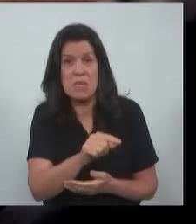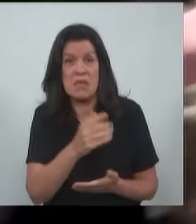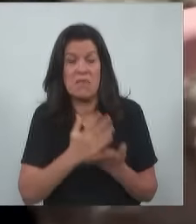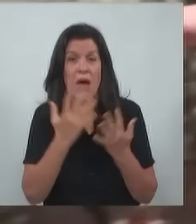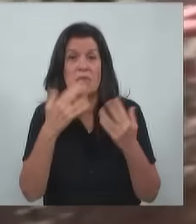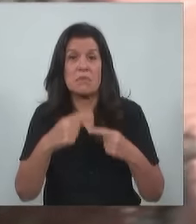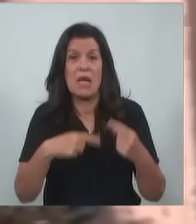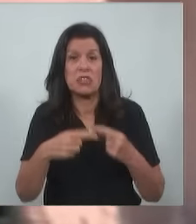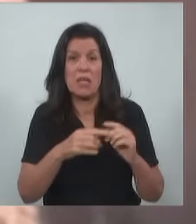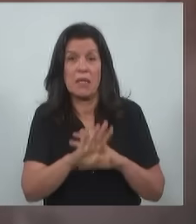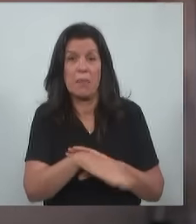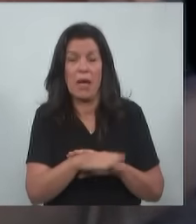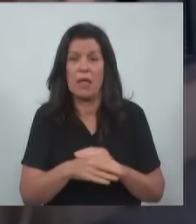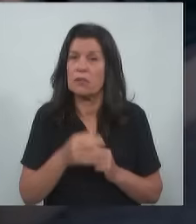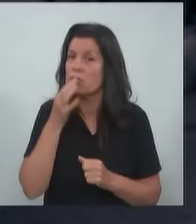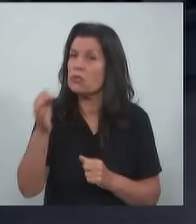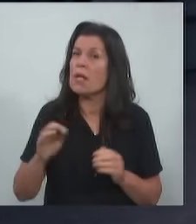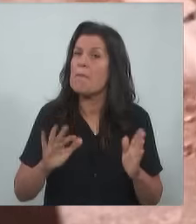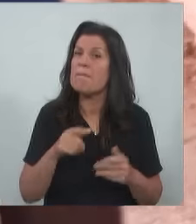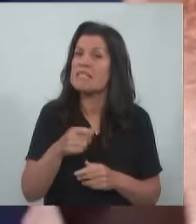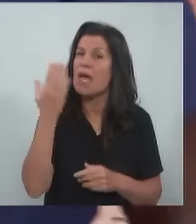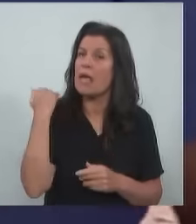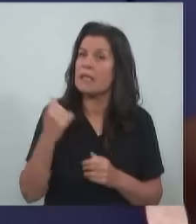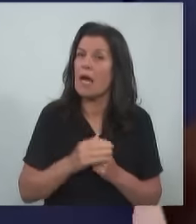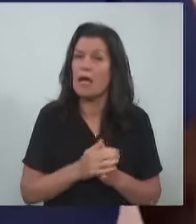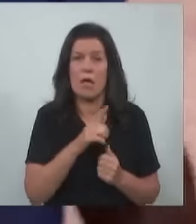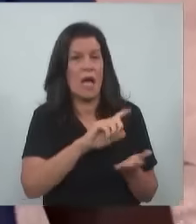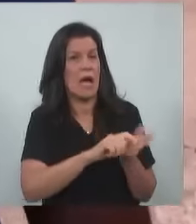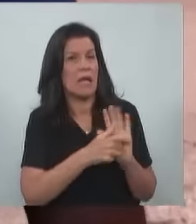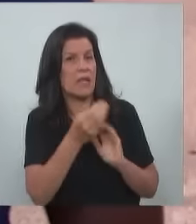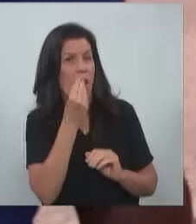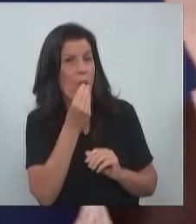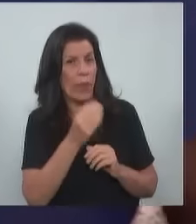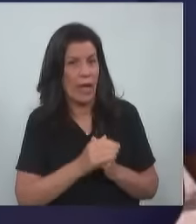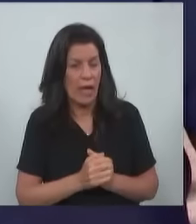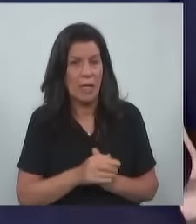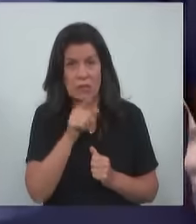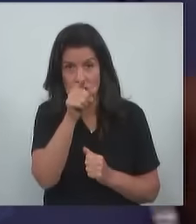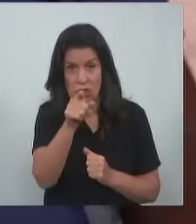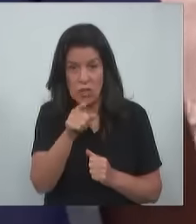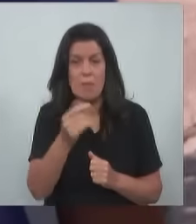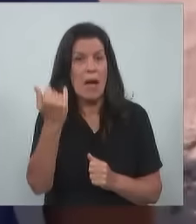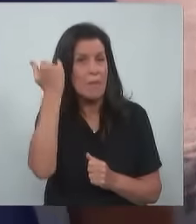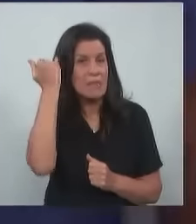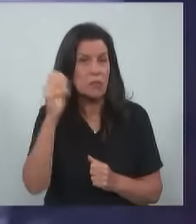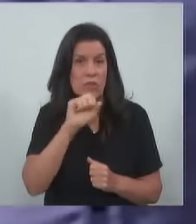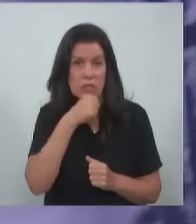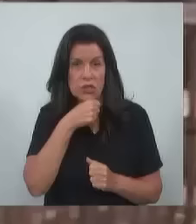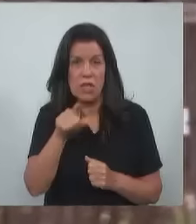מה זה היה? זה היה חדר האוכל. מבנה ממול זה מבנה של המזכירות הישנה, שהיום משמש בית